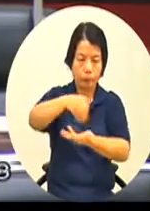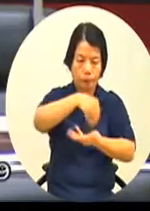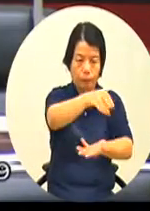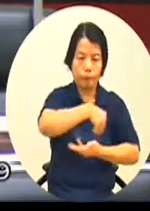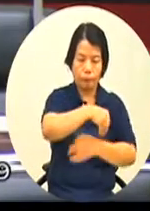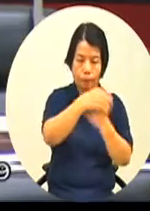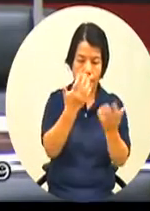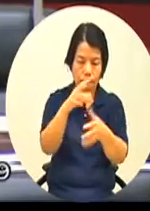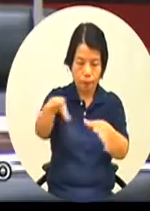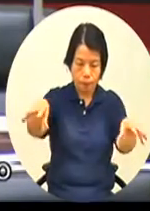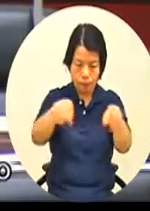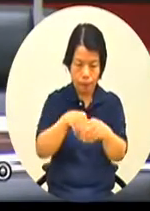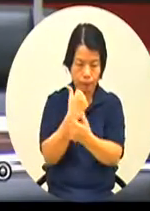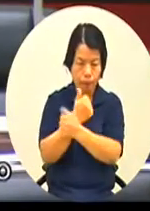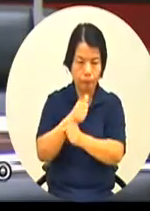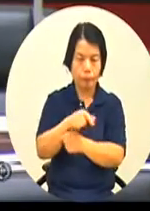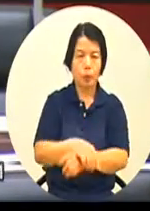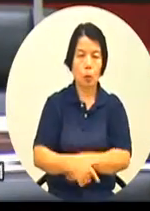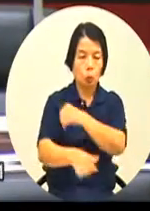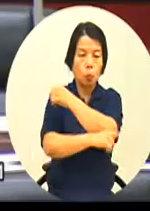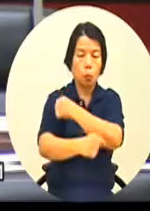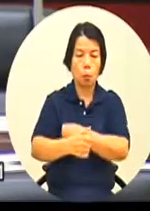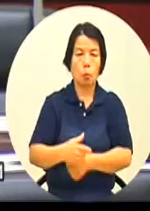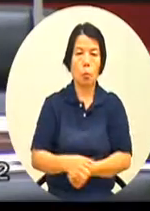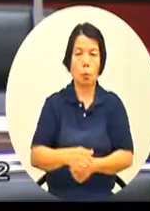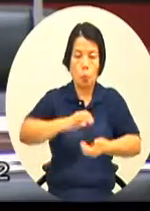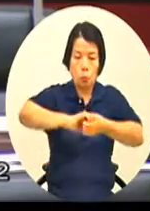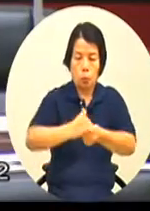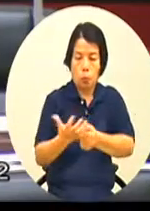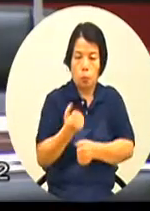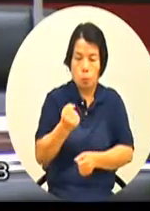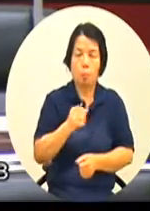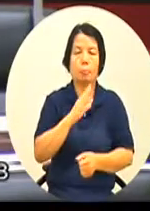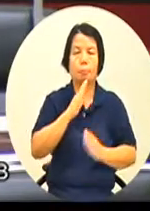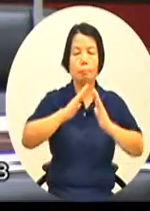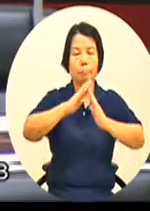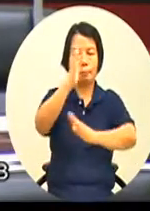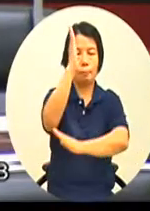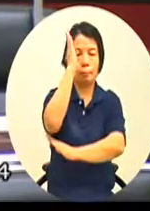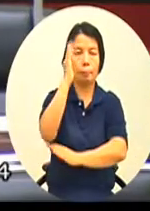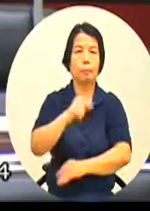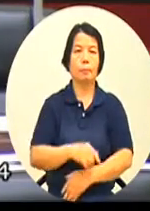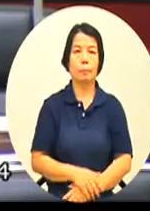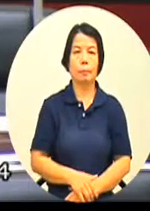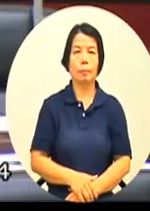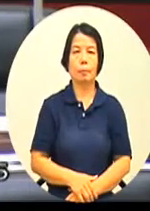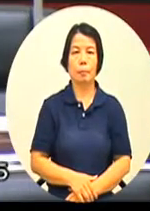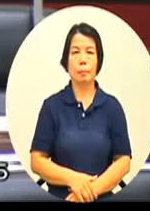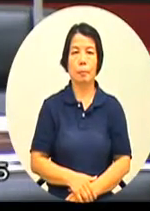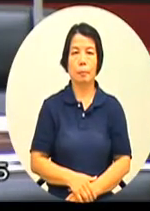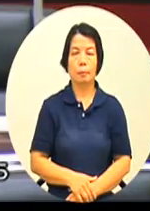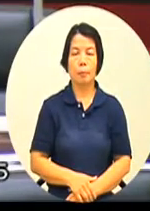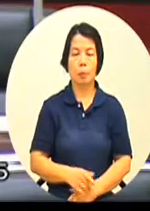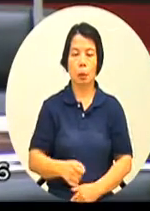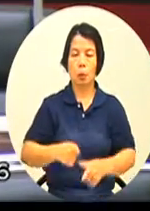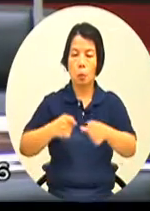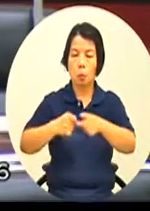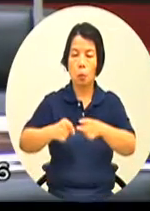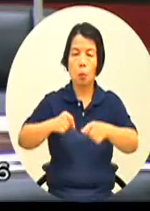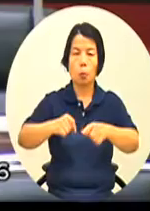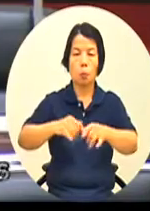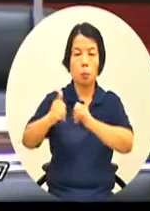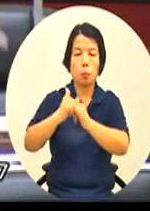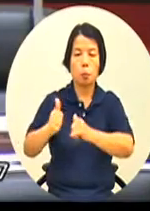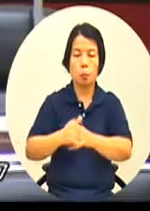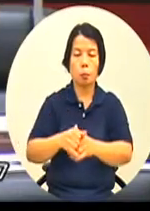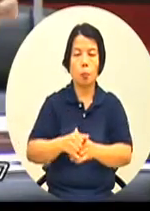象，最后的决定权还是在市政府嘛，所以。所谓的公民论坛其实